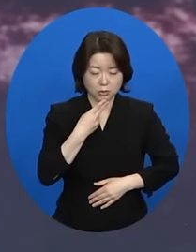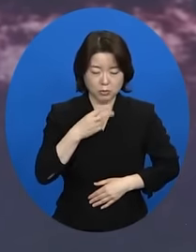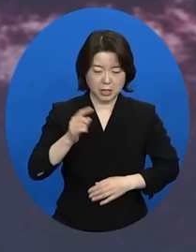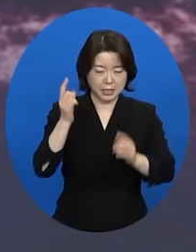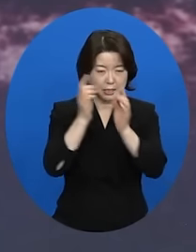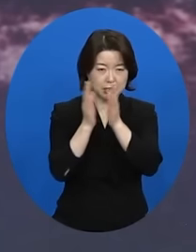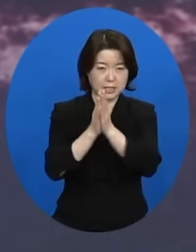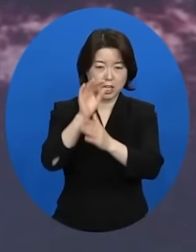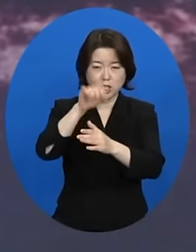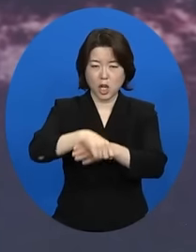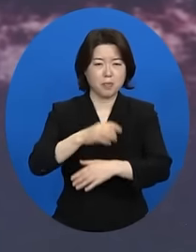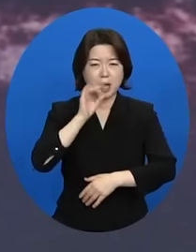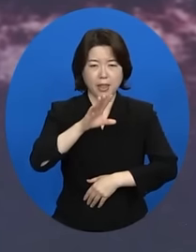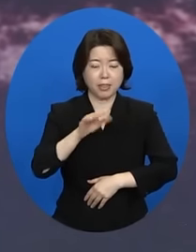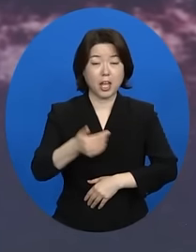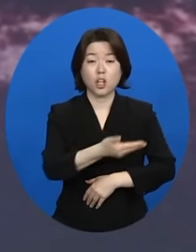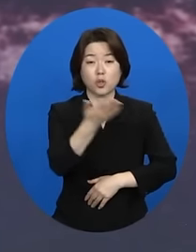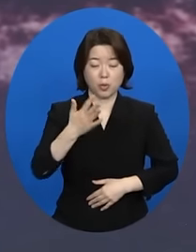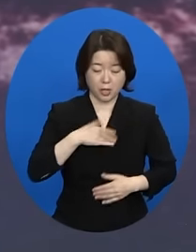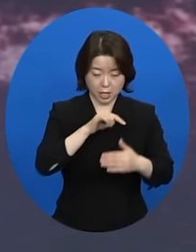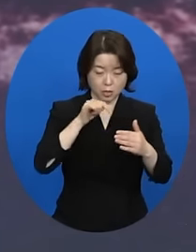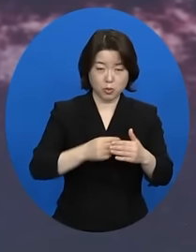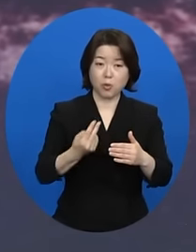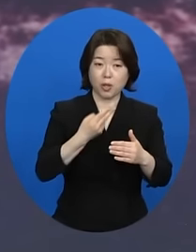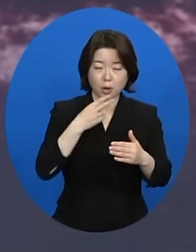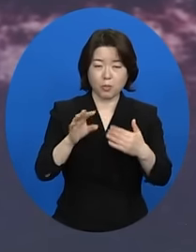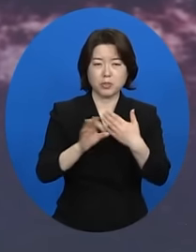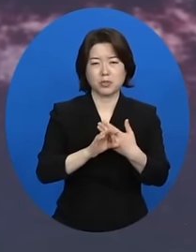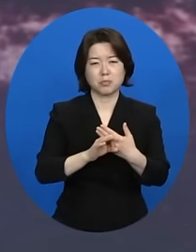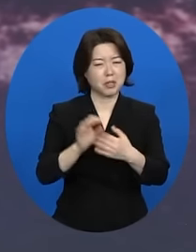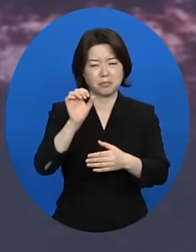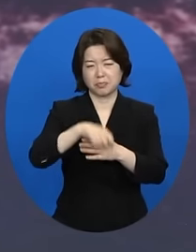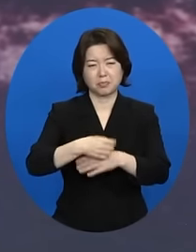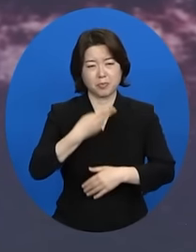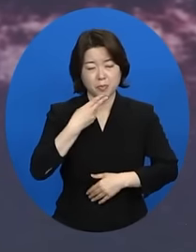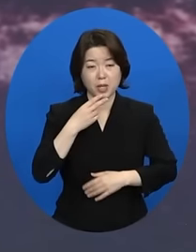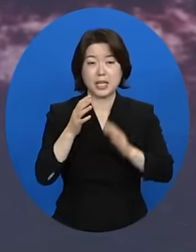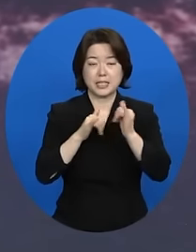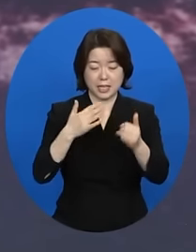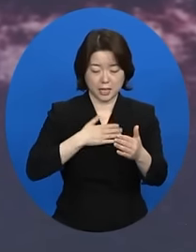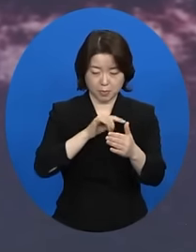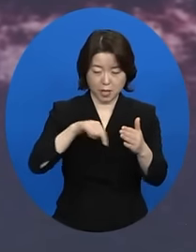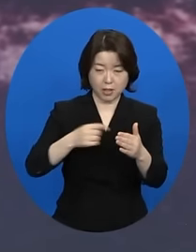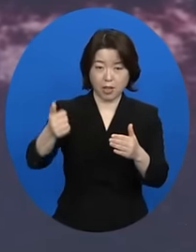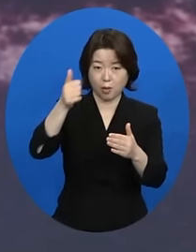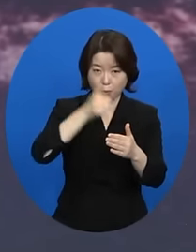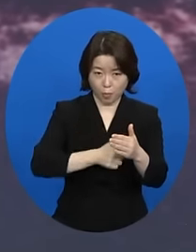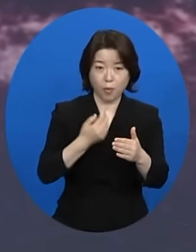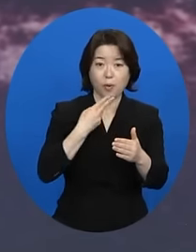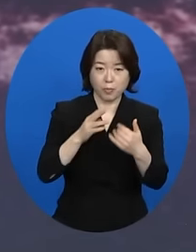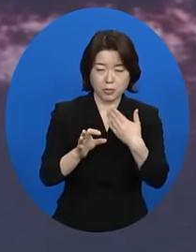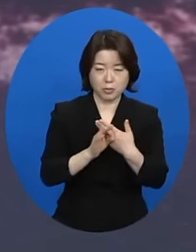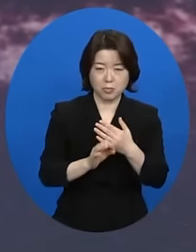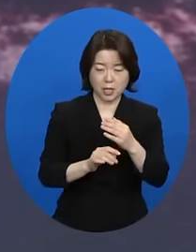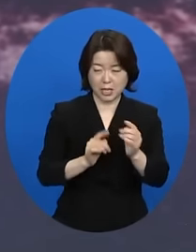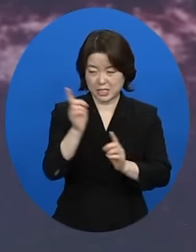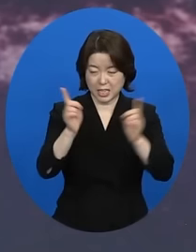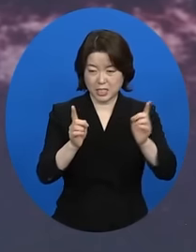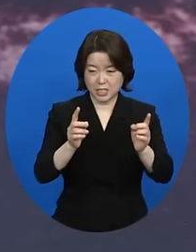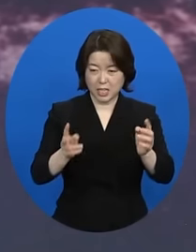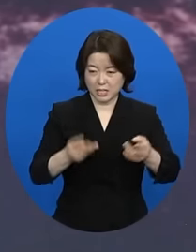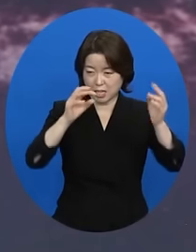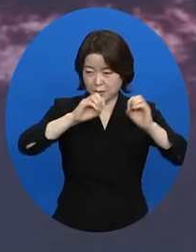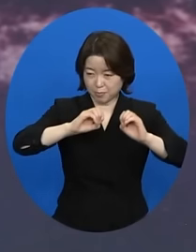없음 같이 너희도 내 안에 있지 아니하면 그러하리라. 사람이 내 안에 거하지 아니하면 가지처럼 밖에